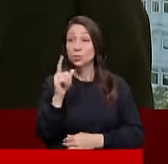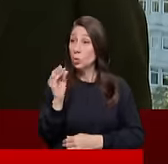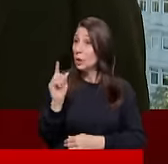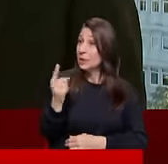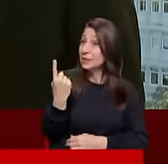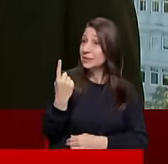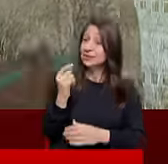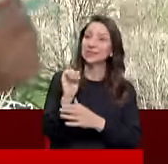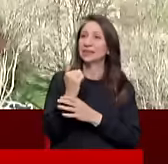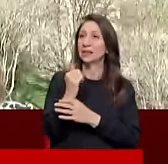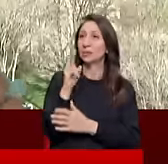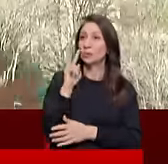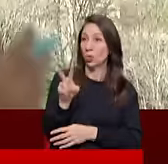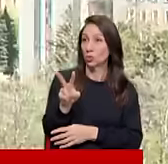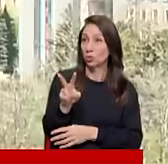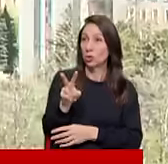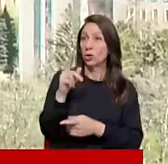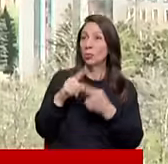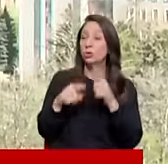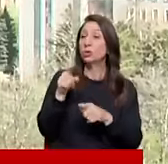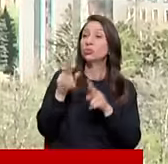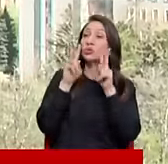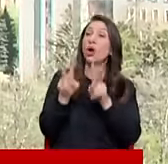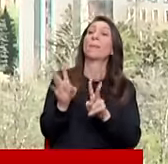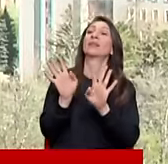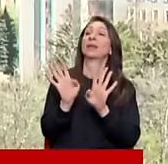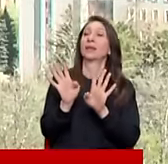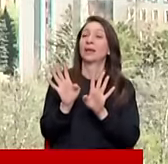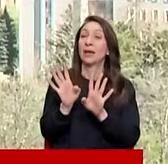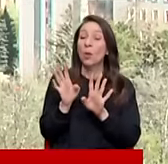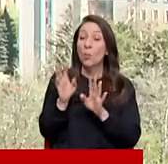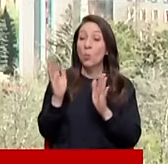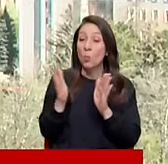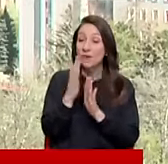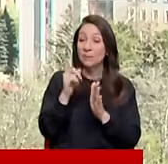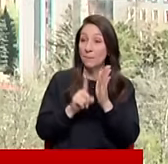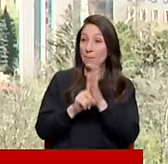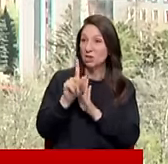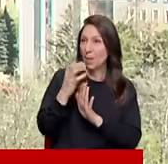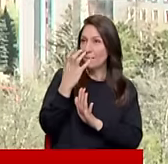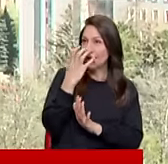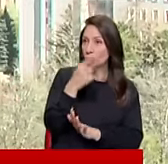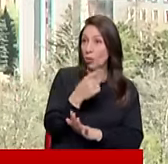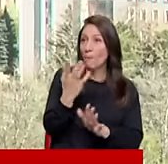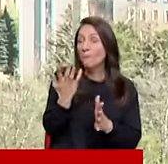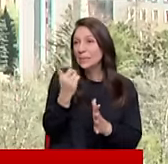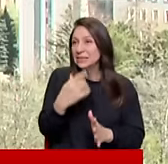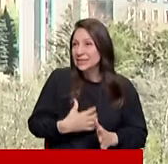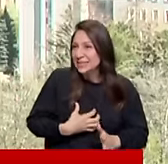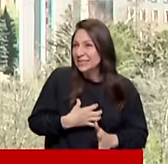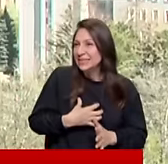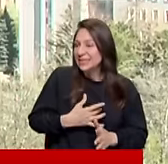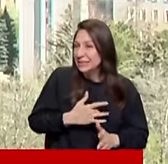Yani bir sanatçı gözüyle bunu gördünüz. Siyasetçiler bunu göremedi. Yani muhalefet bir başarı bekliyordu. Belki bir tereddüt de